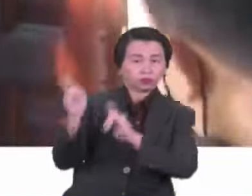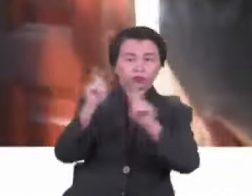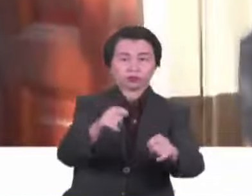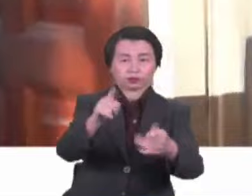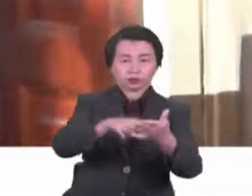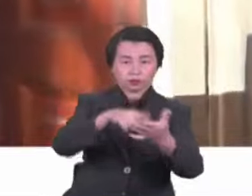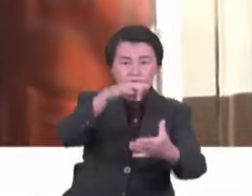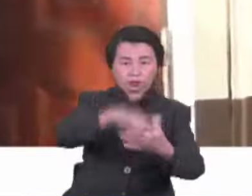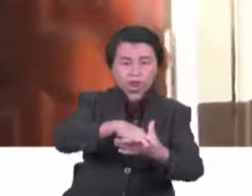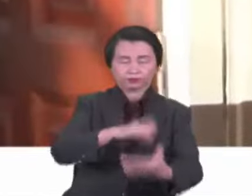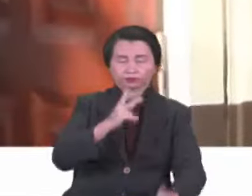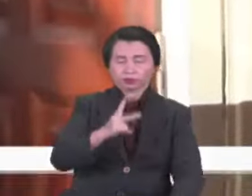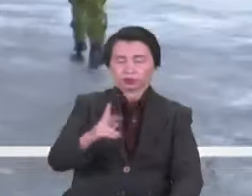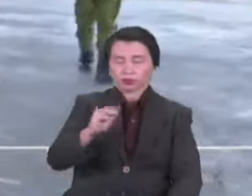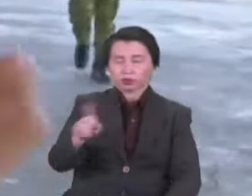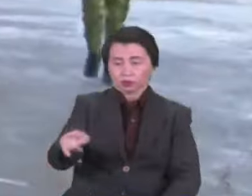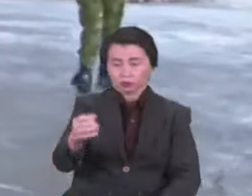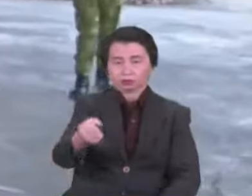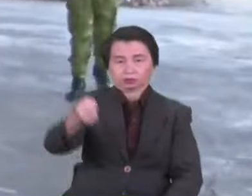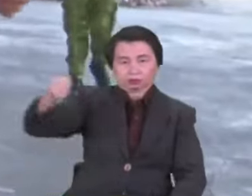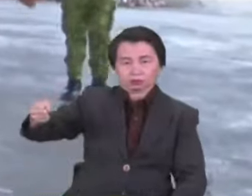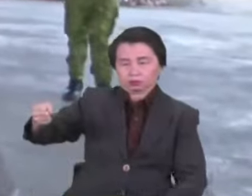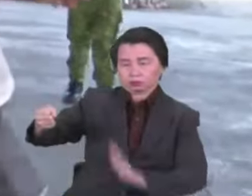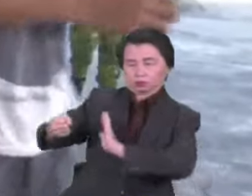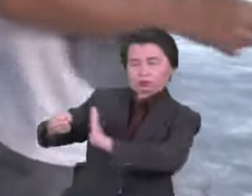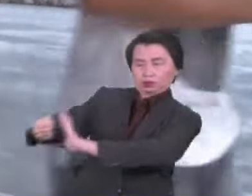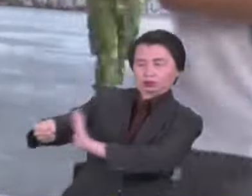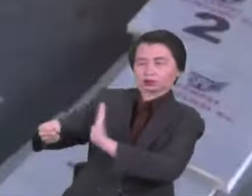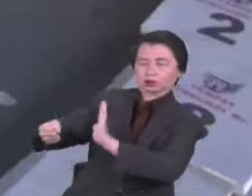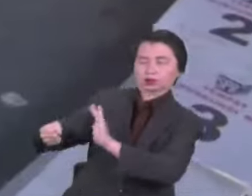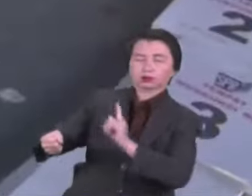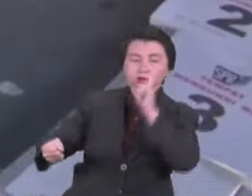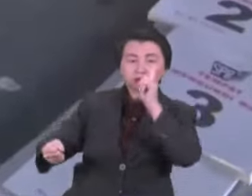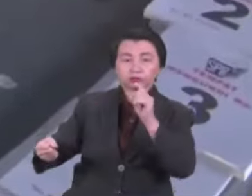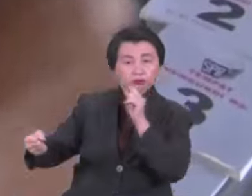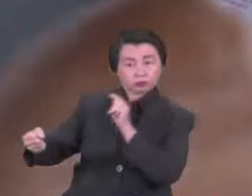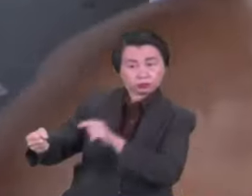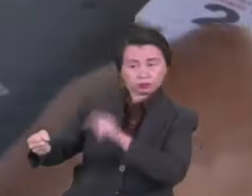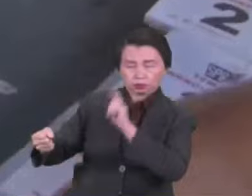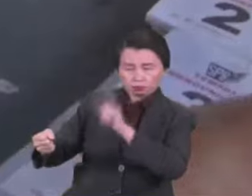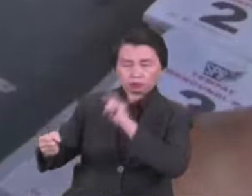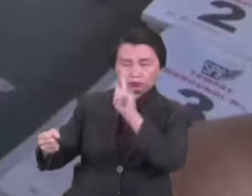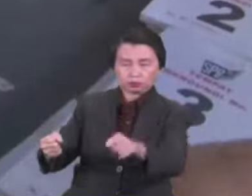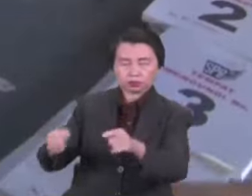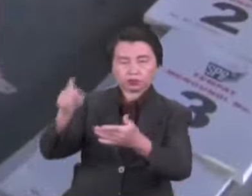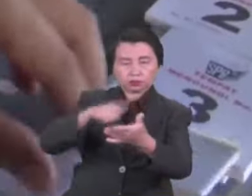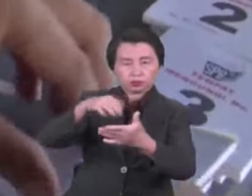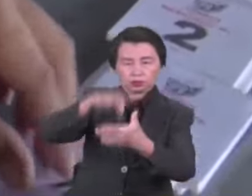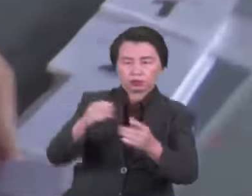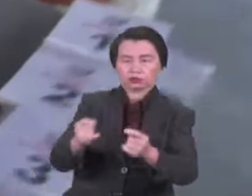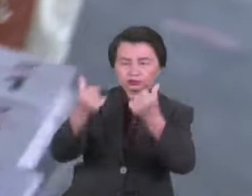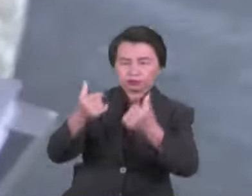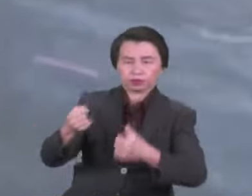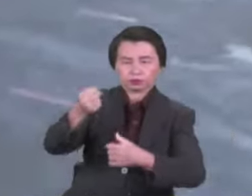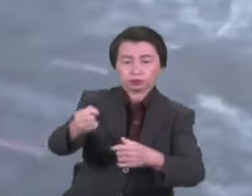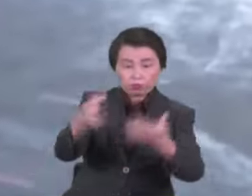mengundi. KKM akan mengasingkan pengundi positif dan memastikan individu berkenaan menunaikan tanggungjawab dengan segera.